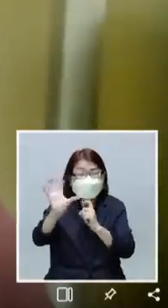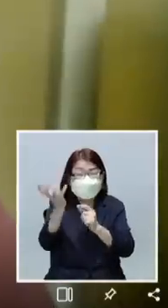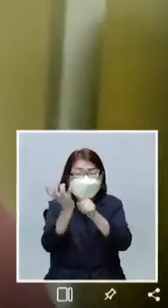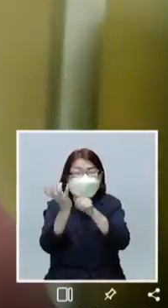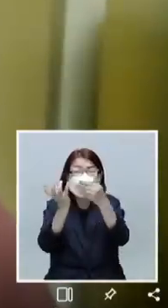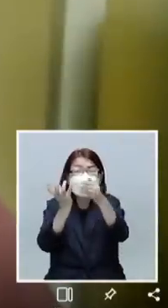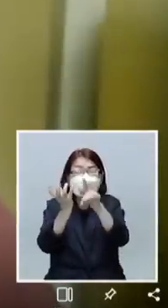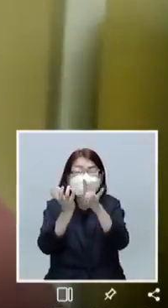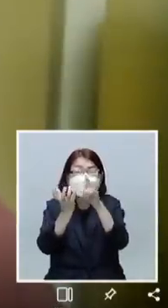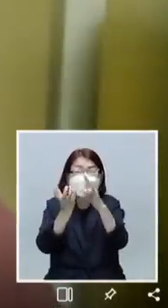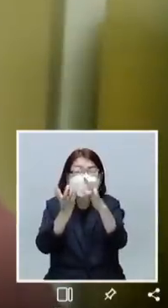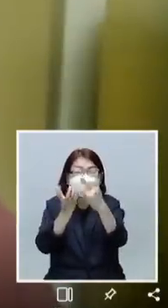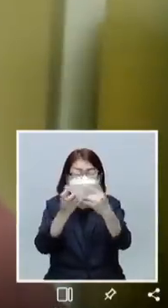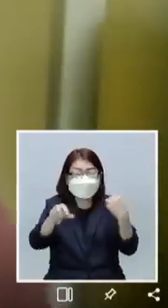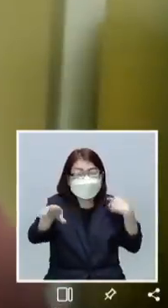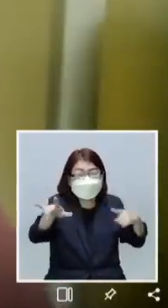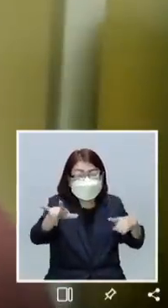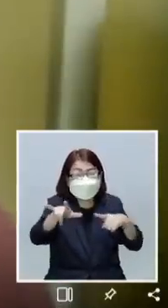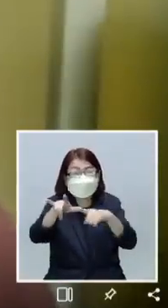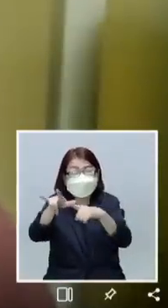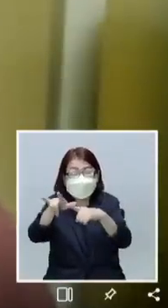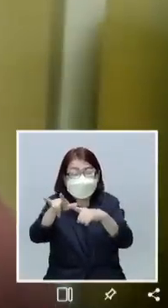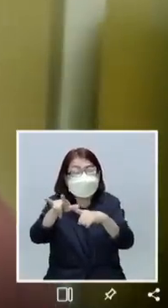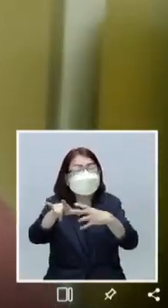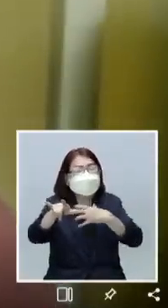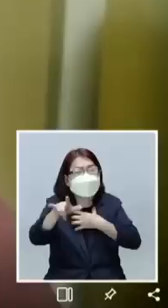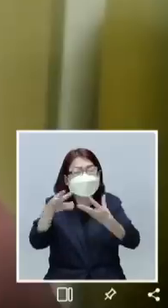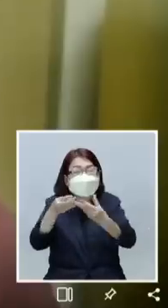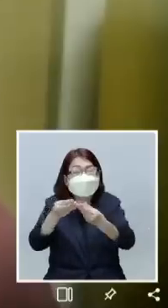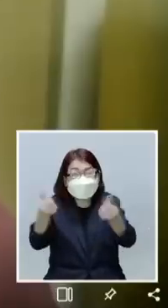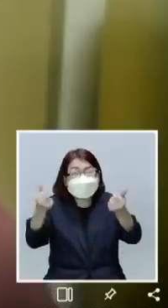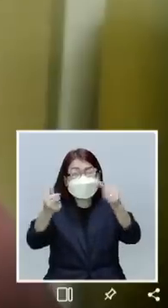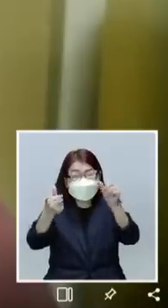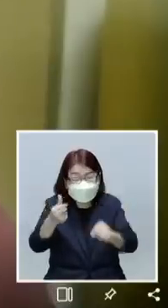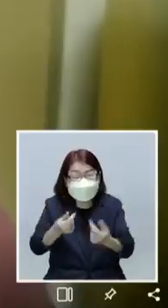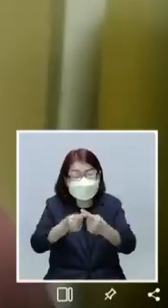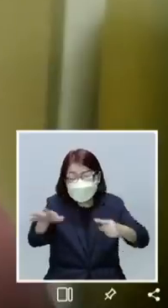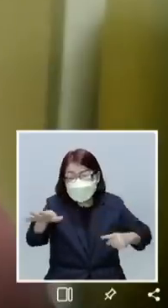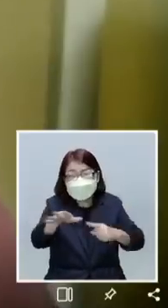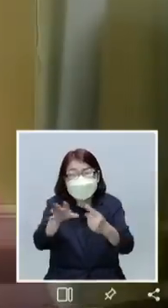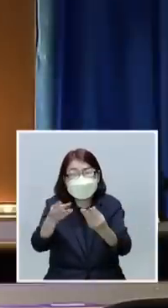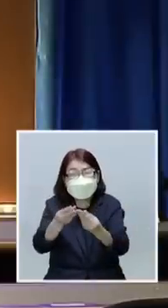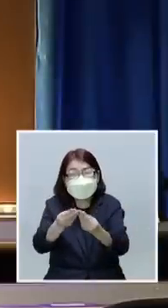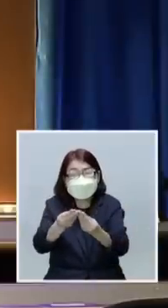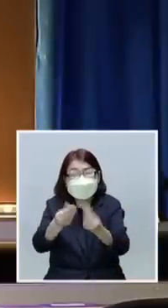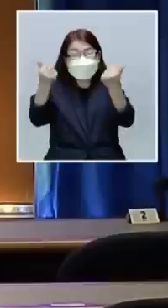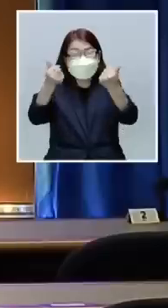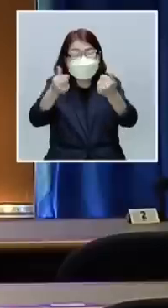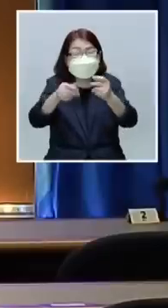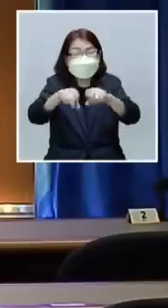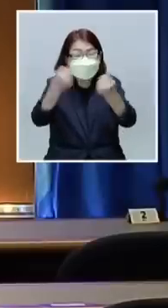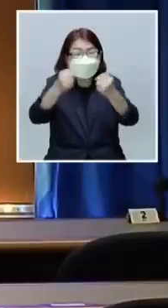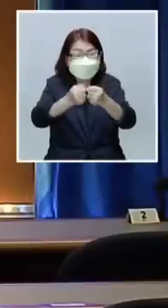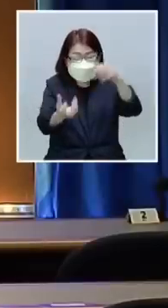สเซีย1ตัวนะคะเป็นการทดสอบค่ะทีนี้พอทำลายนะคะชิ้นส่วนมันก็กระจัดกระจายค่ะแล้วพอกระจัดกระจายปุ๊บแน่นอนว่าชิ้นส่ว